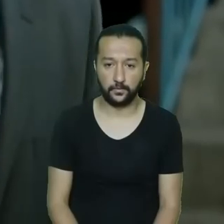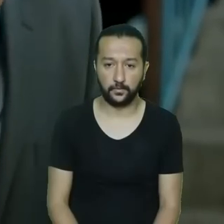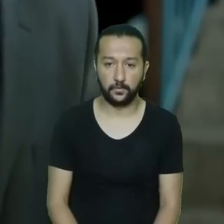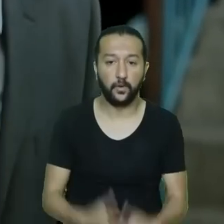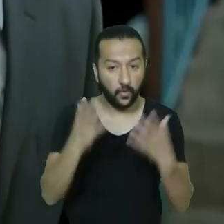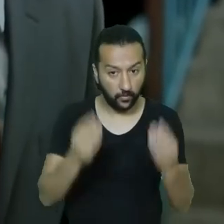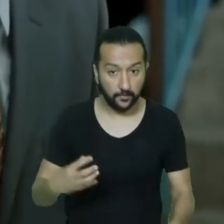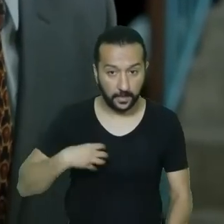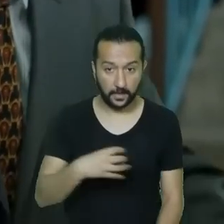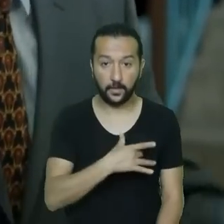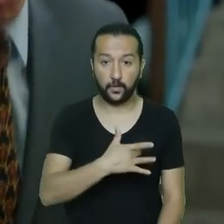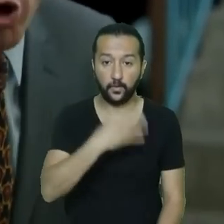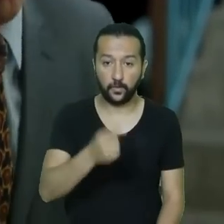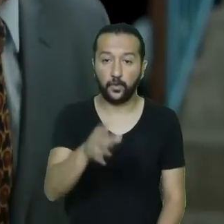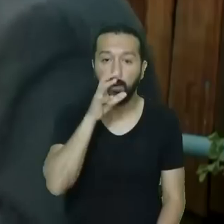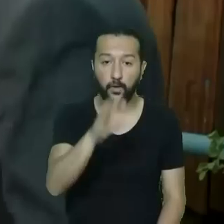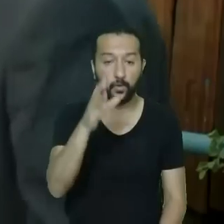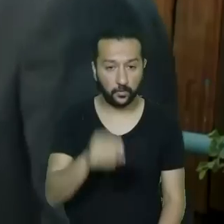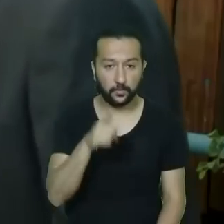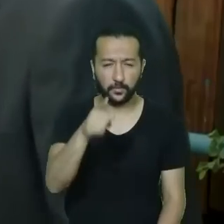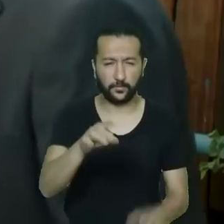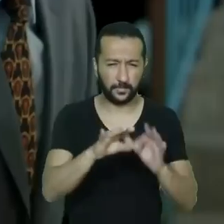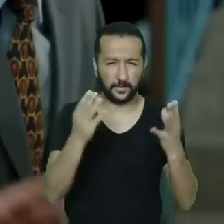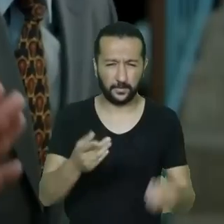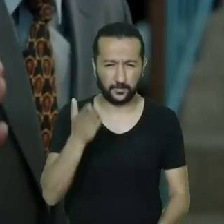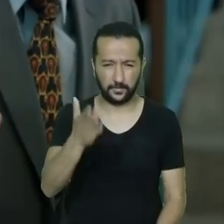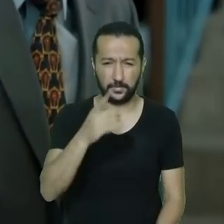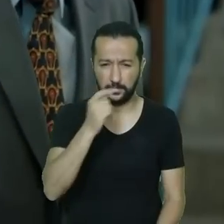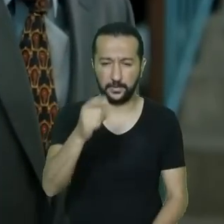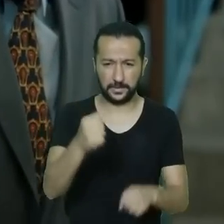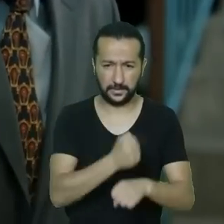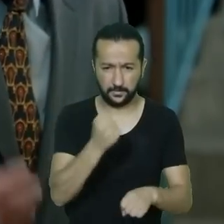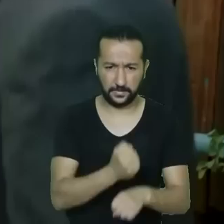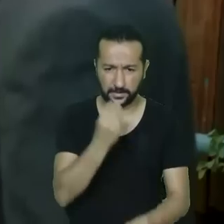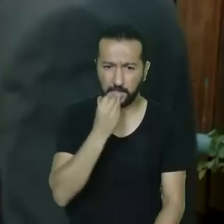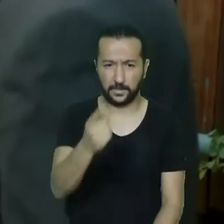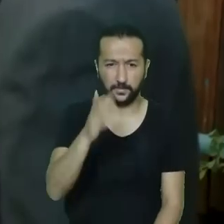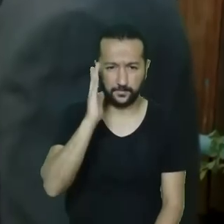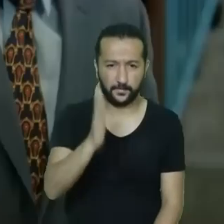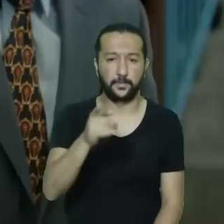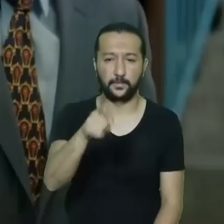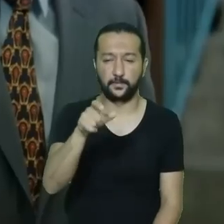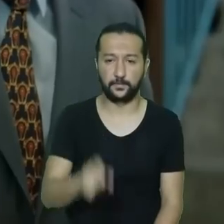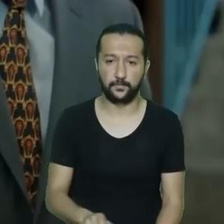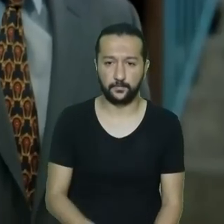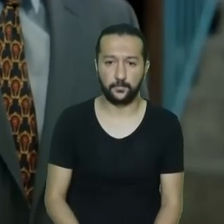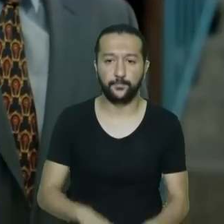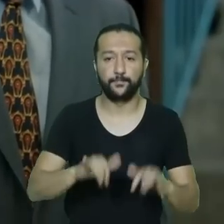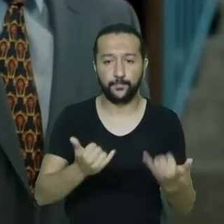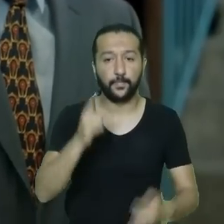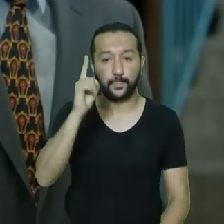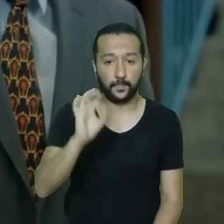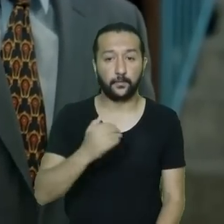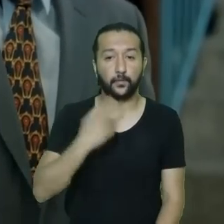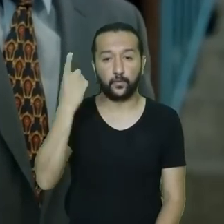Hoh ana oldu mu gönlün al seni. Hoh gülüm. Bu ne lan bu? Samırsak mı yedin? Püh. Ana